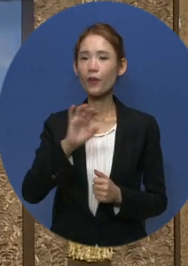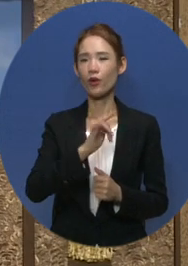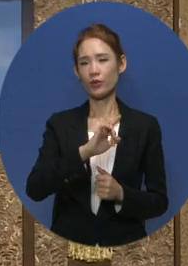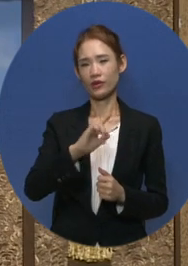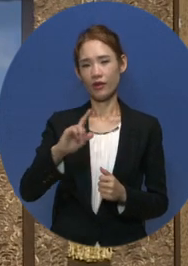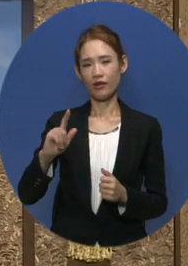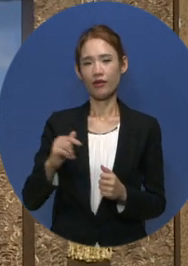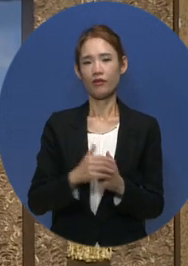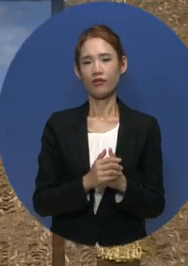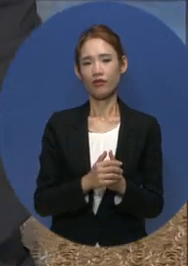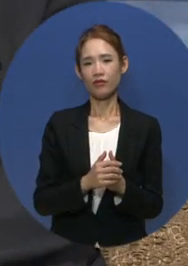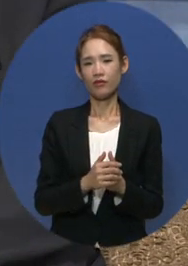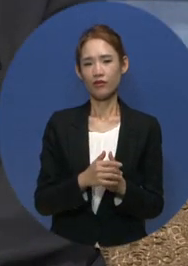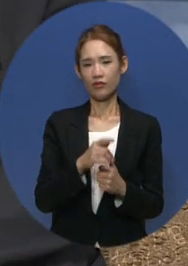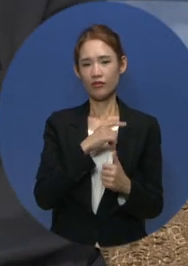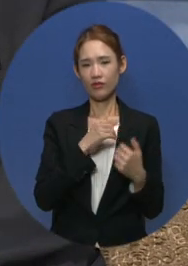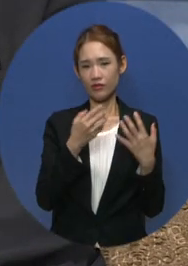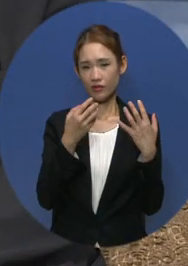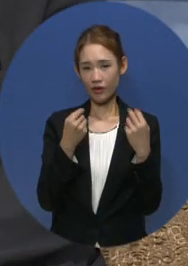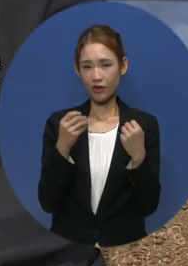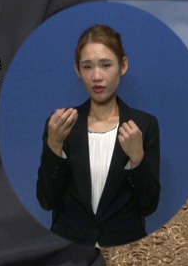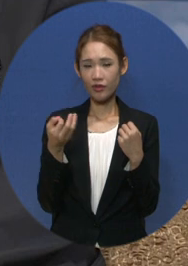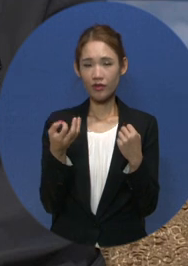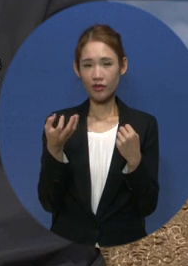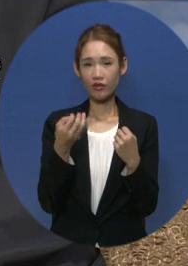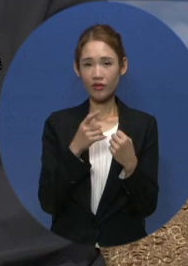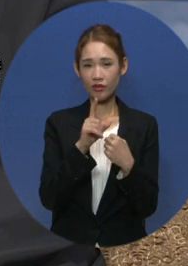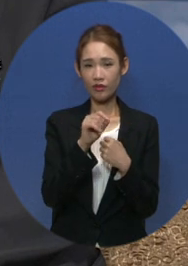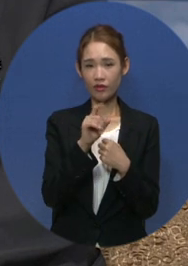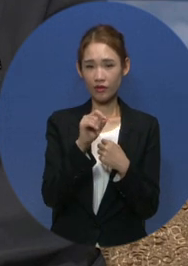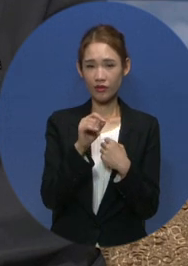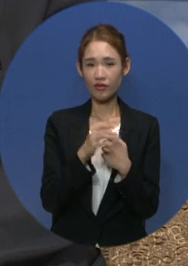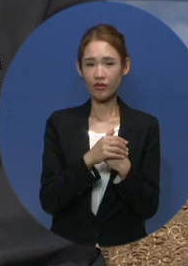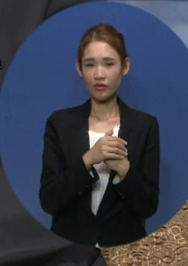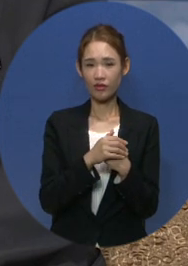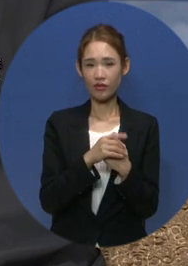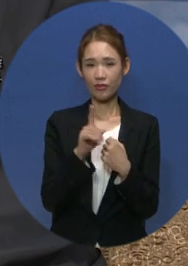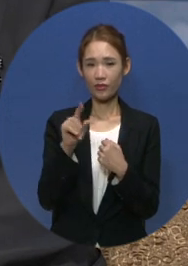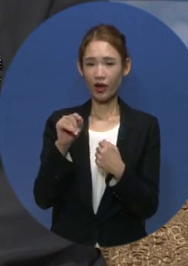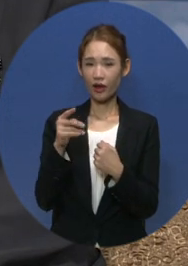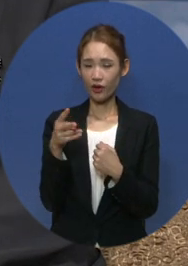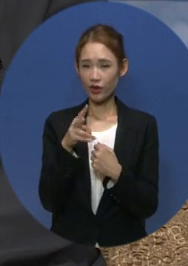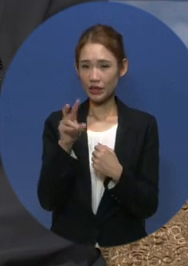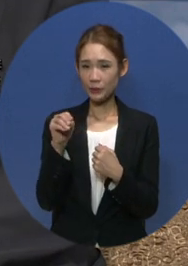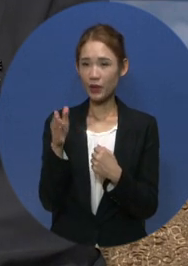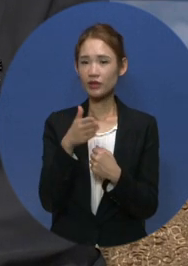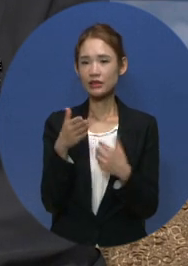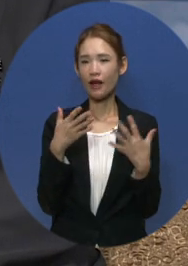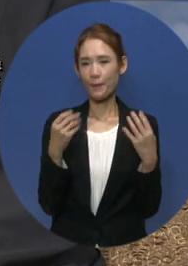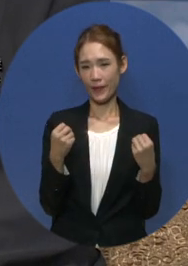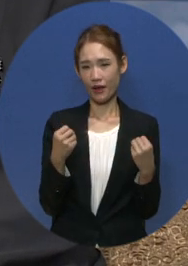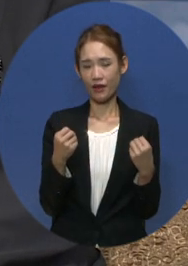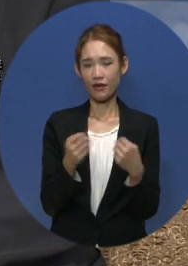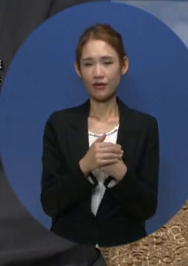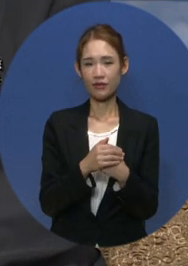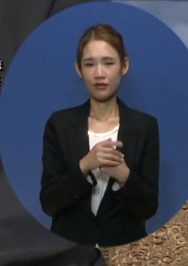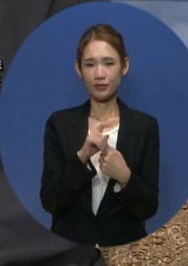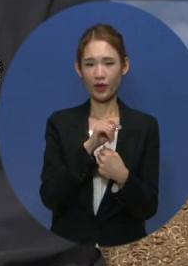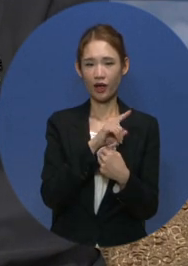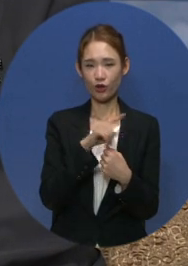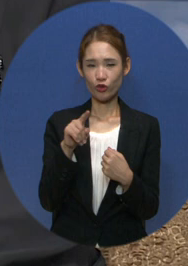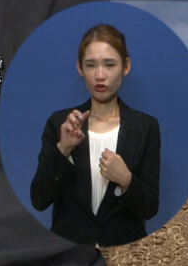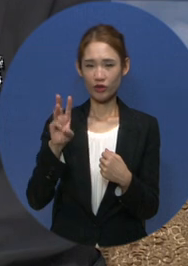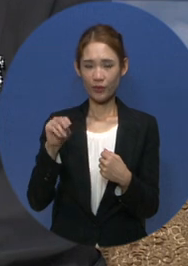아무튼. 아, 예. 근데 가장 많은 액수가 이제 만 원 정도. 만 원에서 2만 원, 3만 원 그거 많아요. 만 원 또는 2만 원, 3만 원 네.